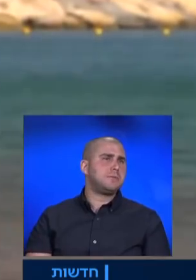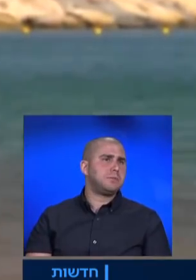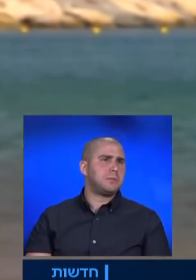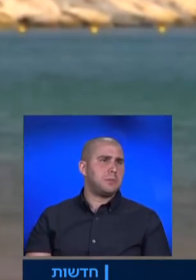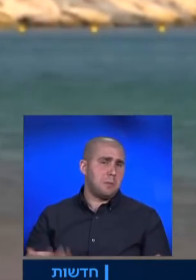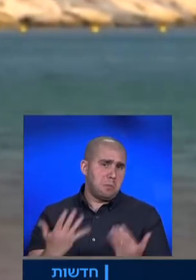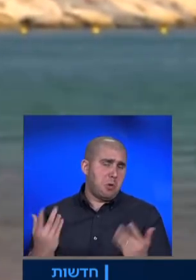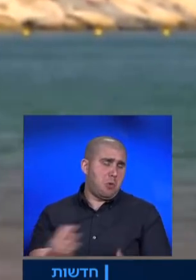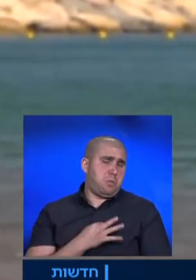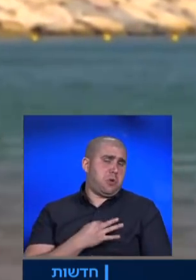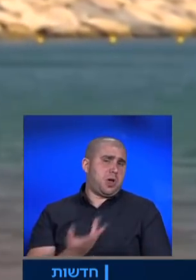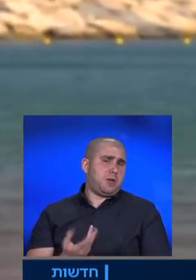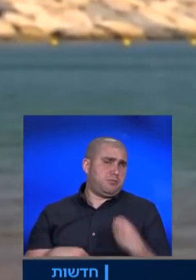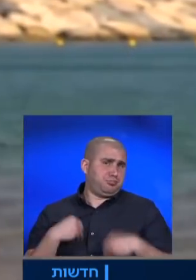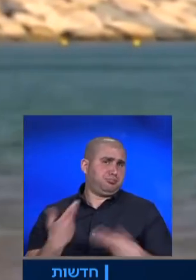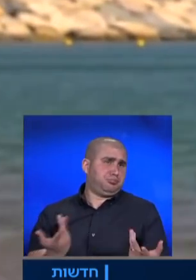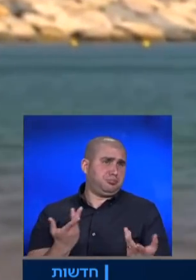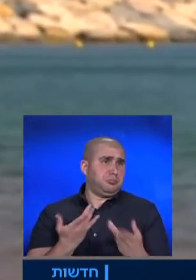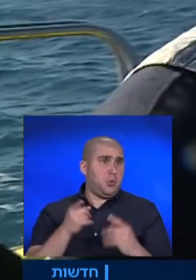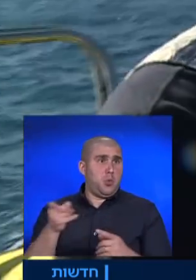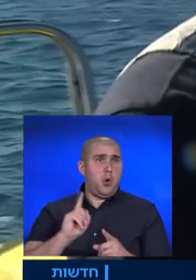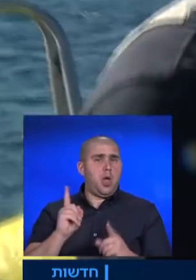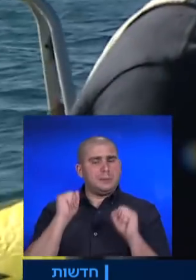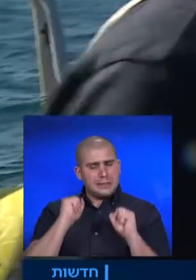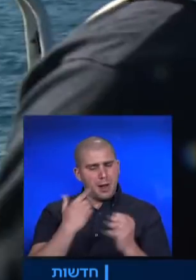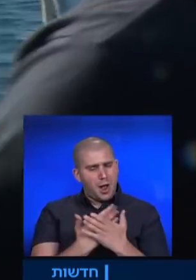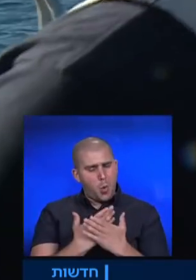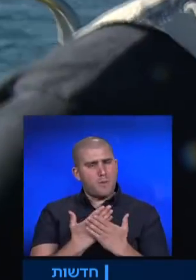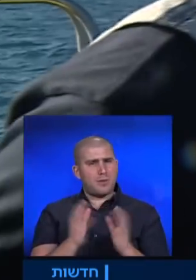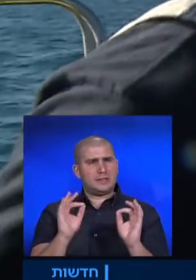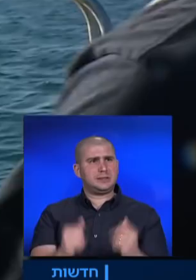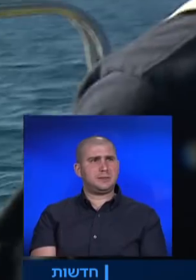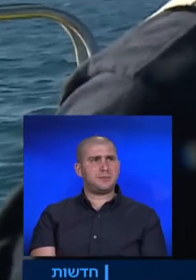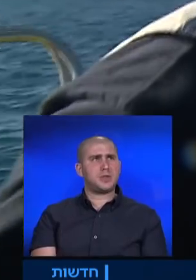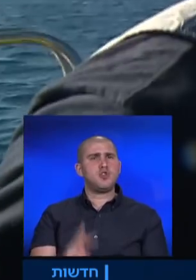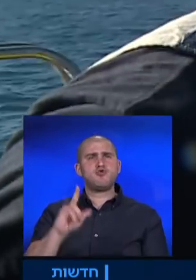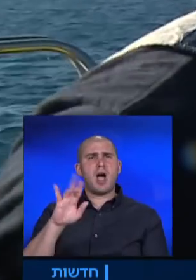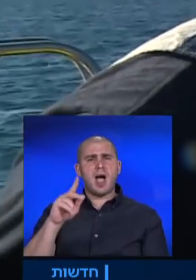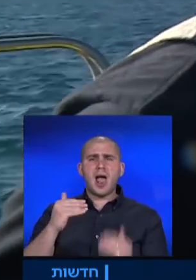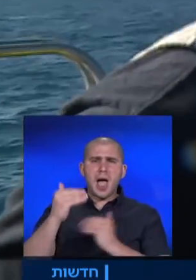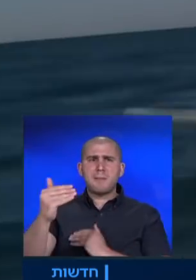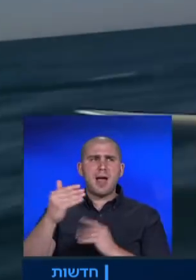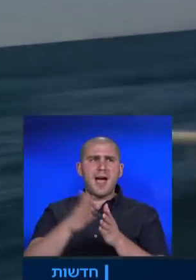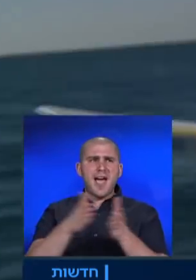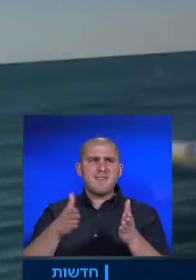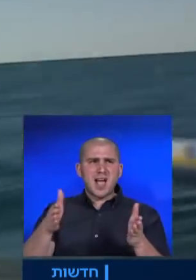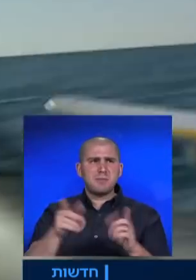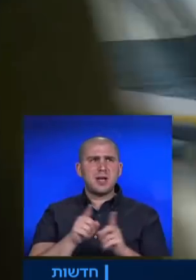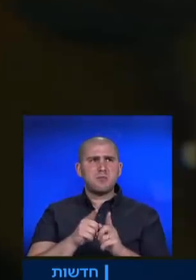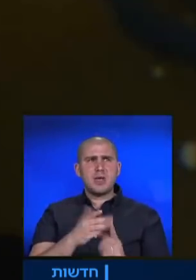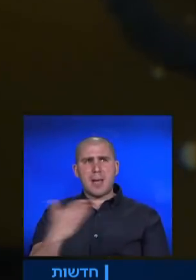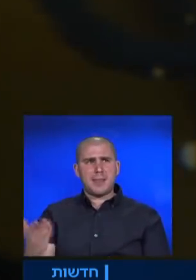פוגע. וגם שם הוא לא מסתמך על שום עובדות. שחר למעלה, רווחים גדולים יחסית, יוצאים בימני. שחר